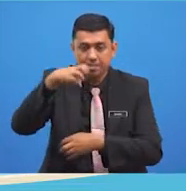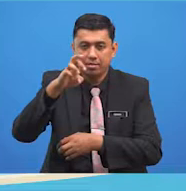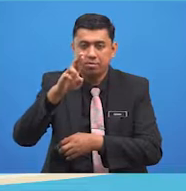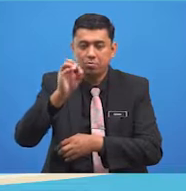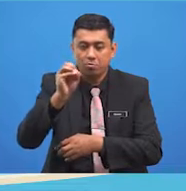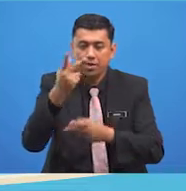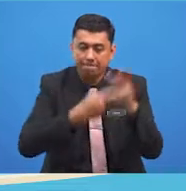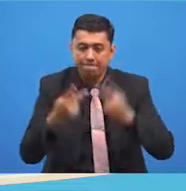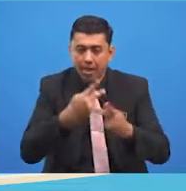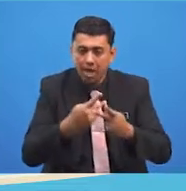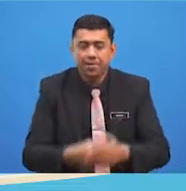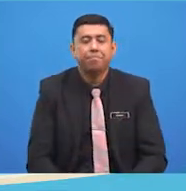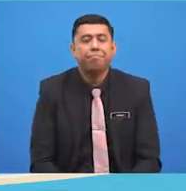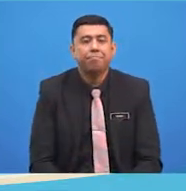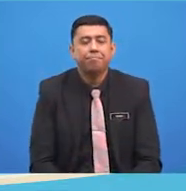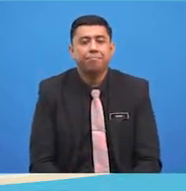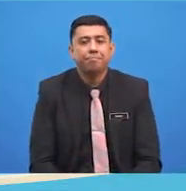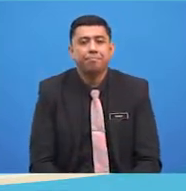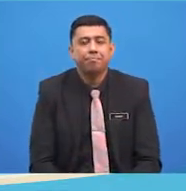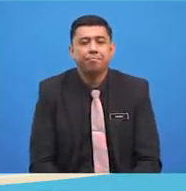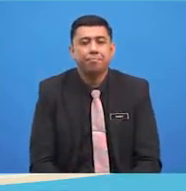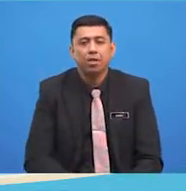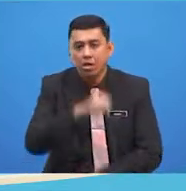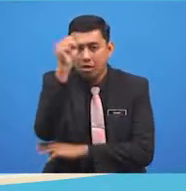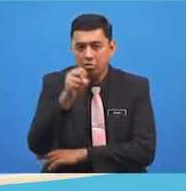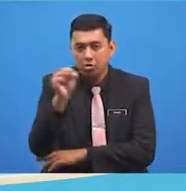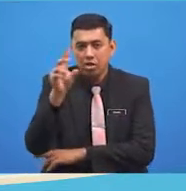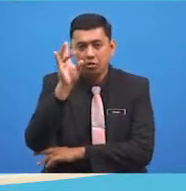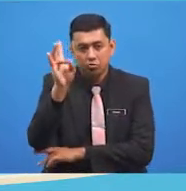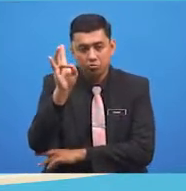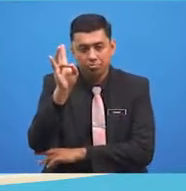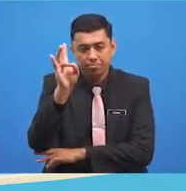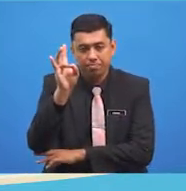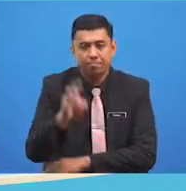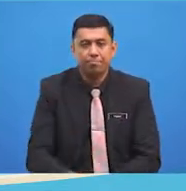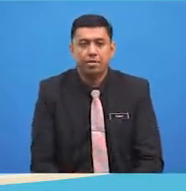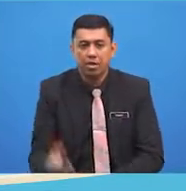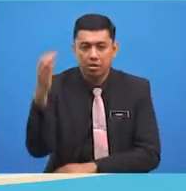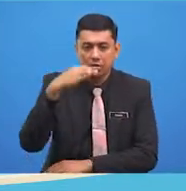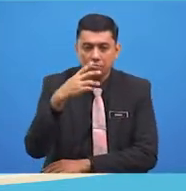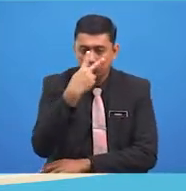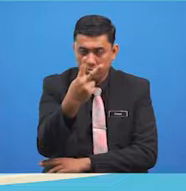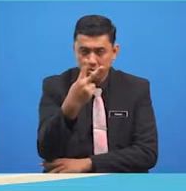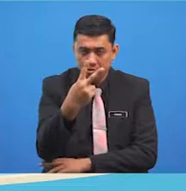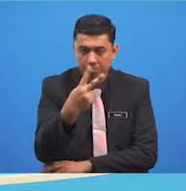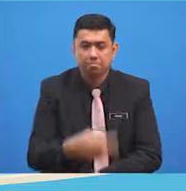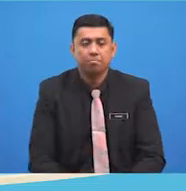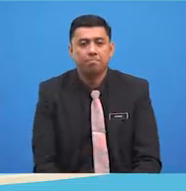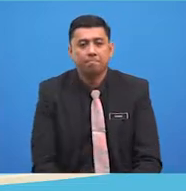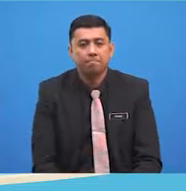petrokimia. Seterusnya, uji minda soalan ketujuh. Jom lihat apakah